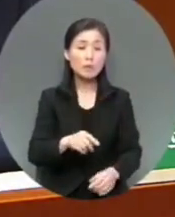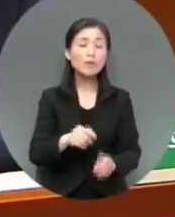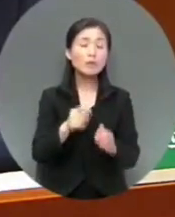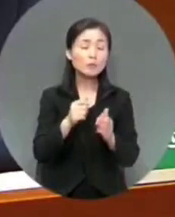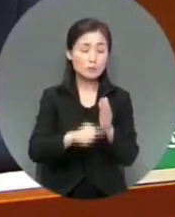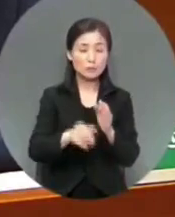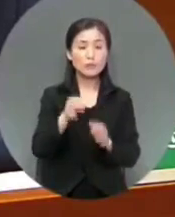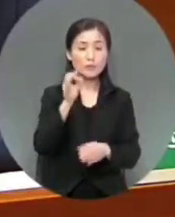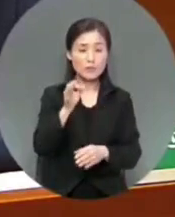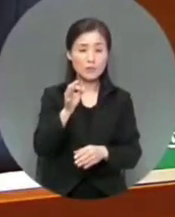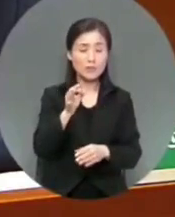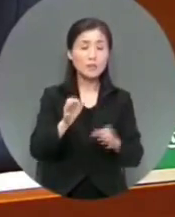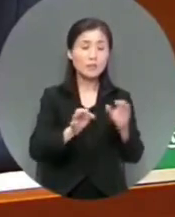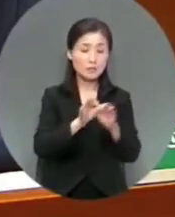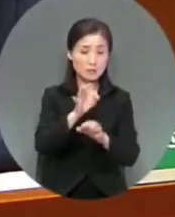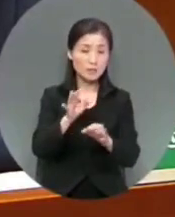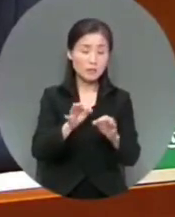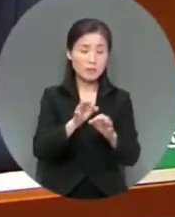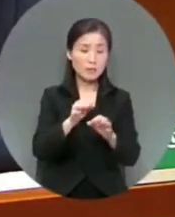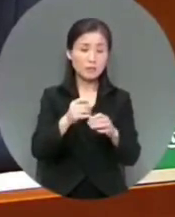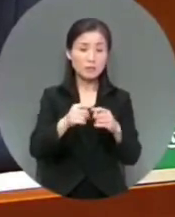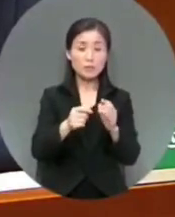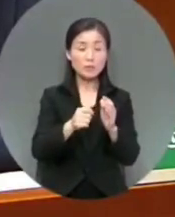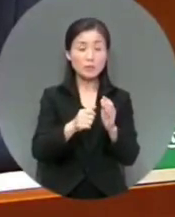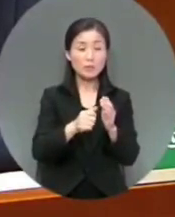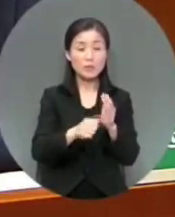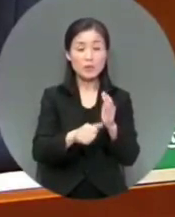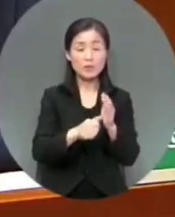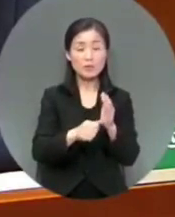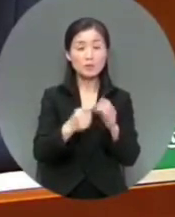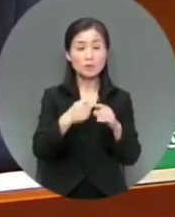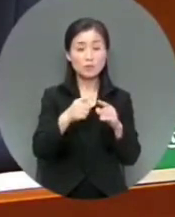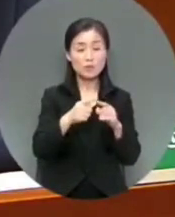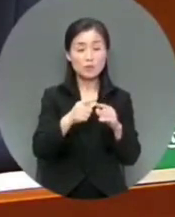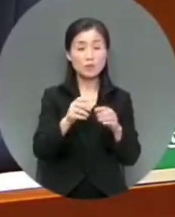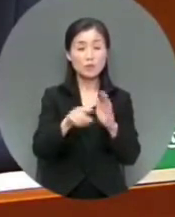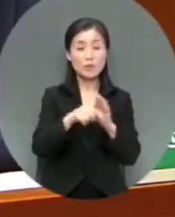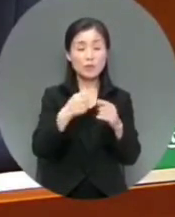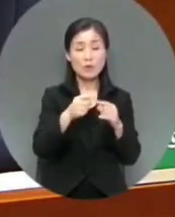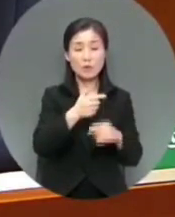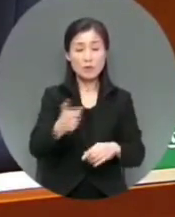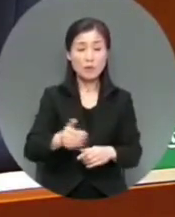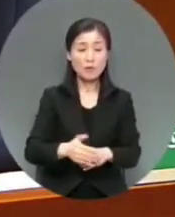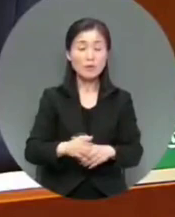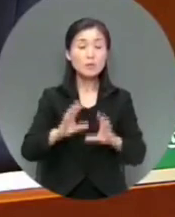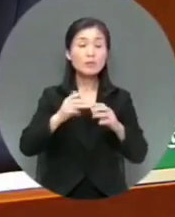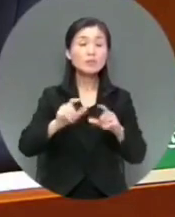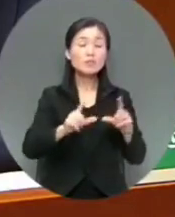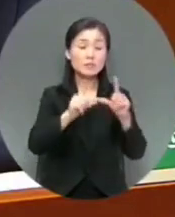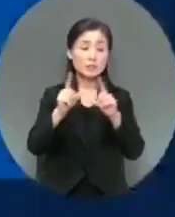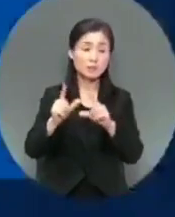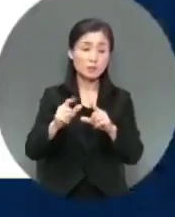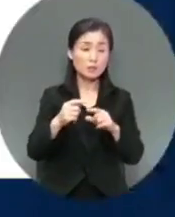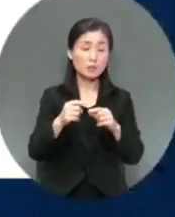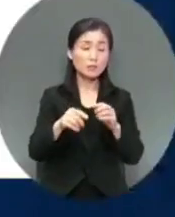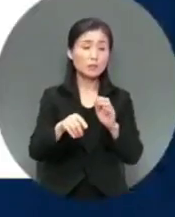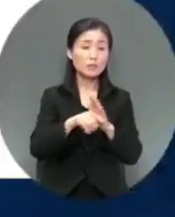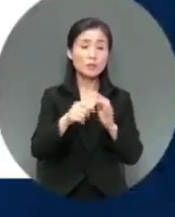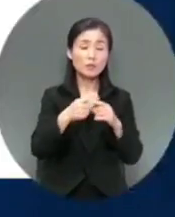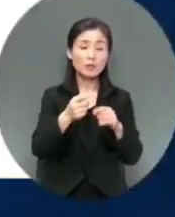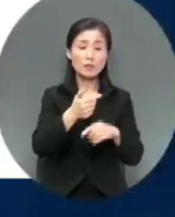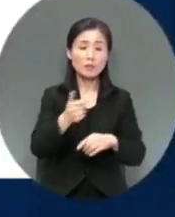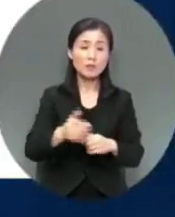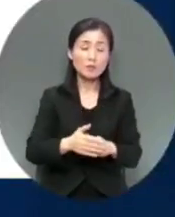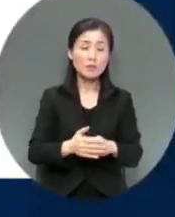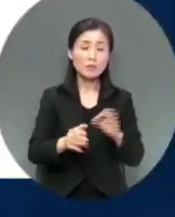물가겠죠, 그죠? 경제고. 그래서 민생이고. 그래서 10월 달에 소비자 물가가